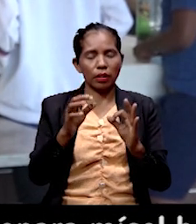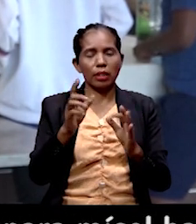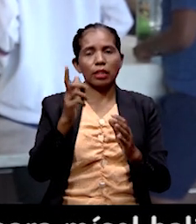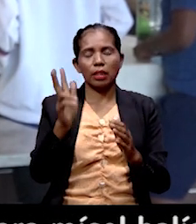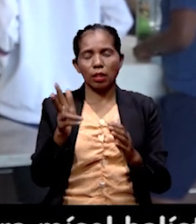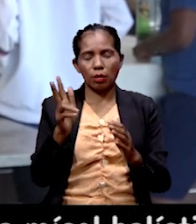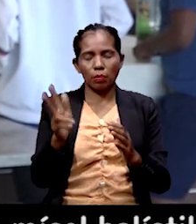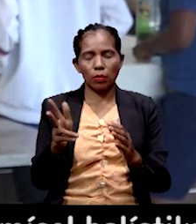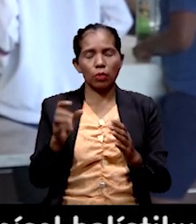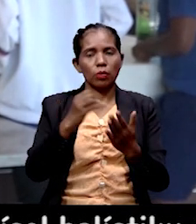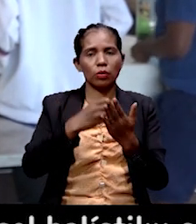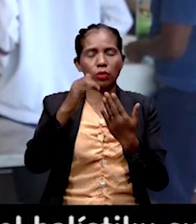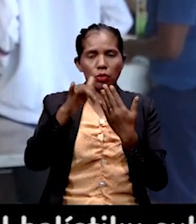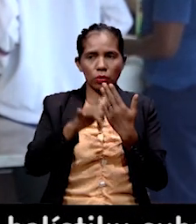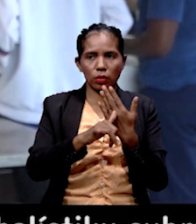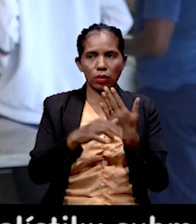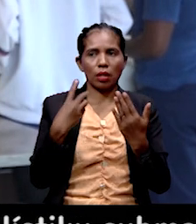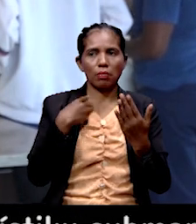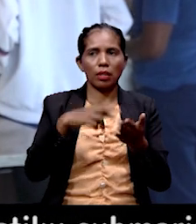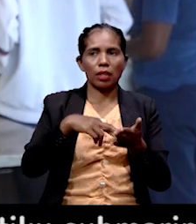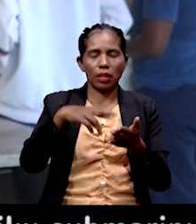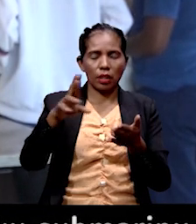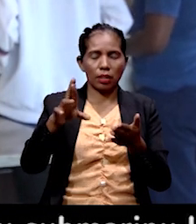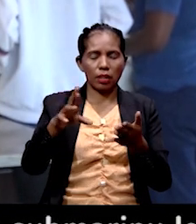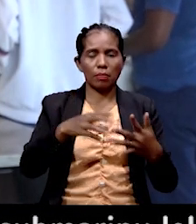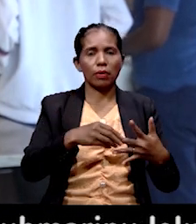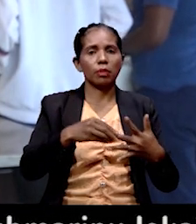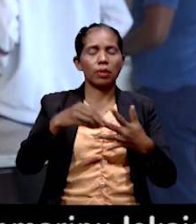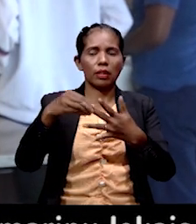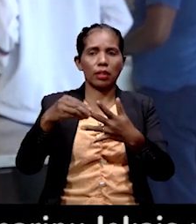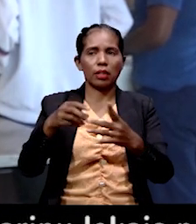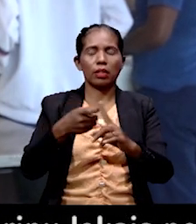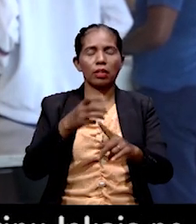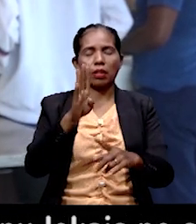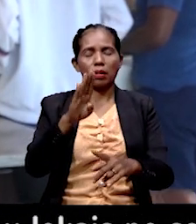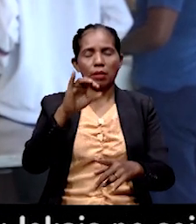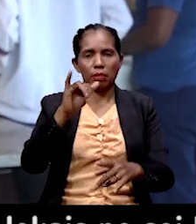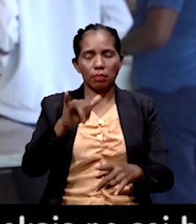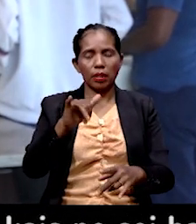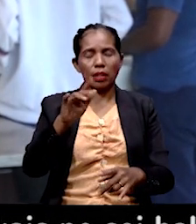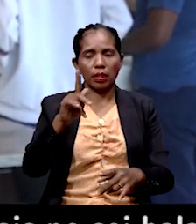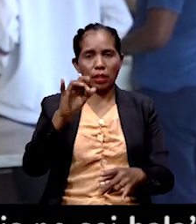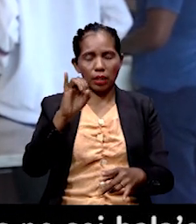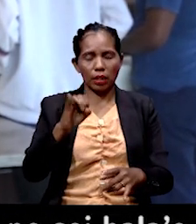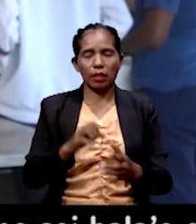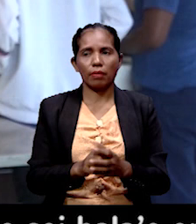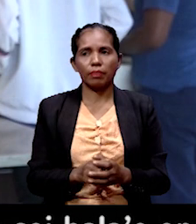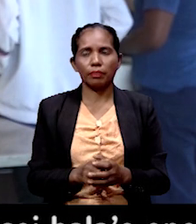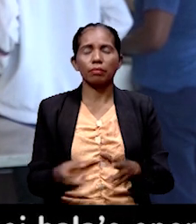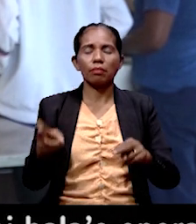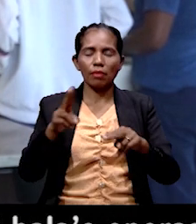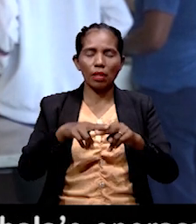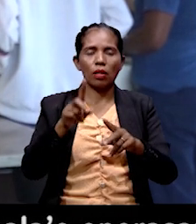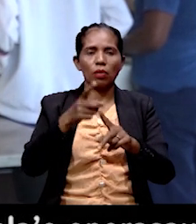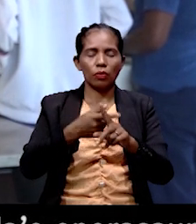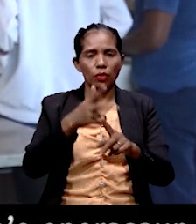30 Juli 2024 mai be ami hetang aprovasang spesial usi biki apak ni ne spending tambah ia